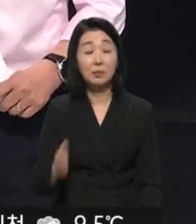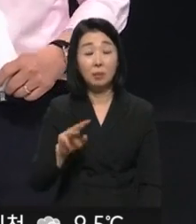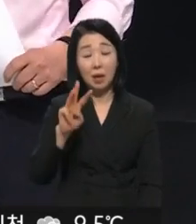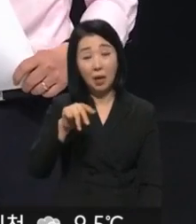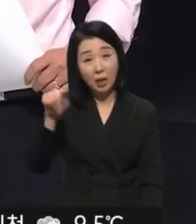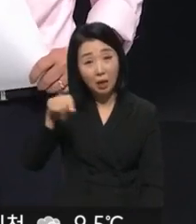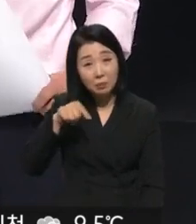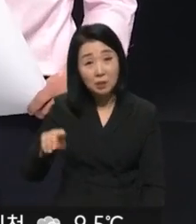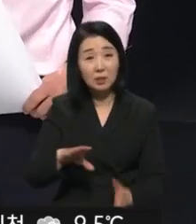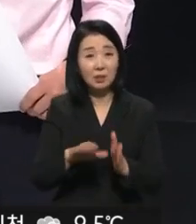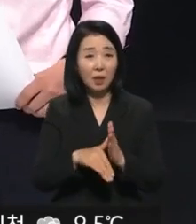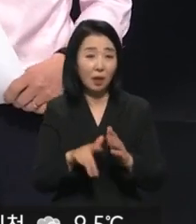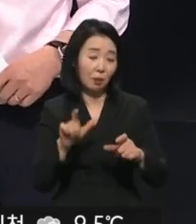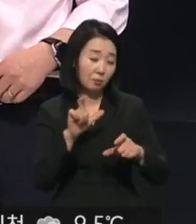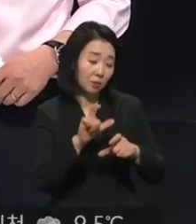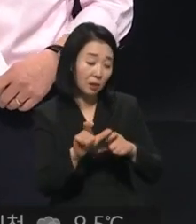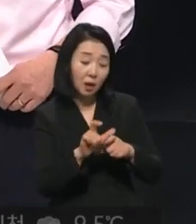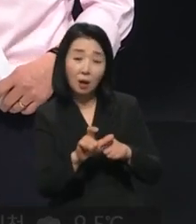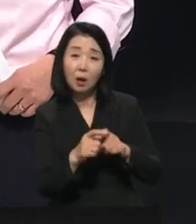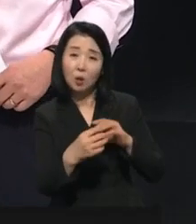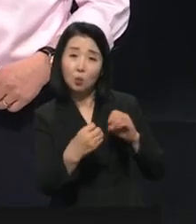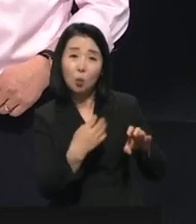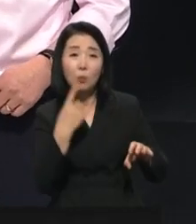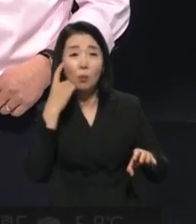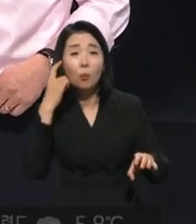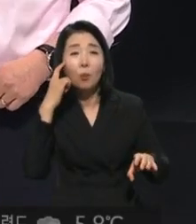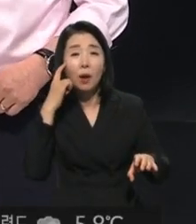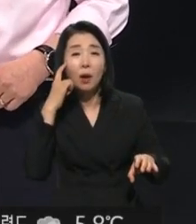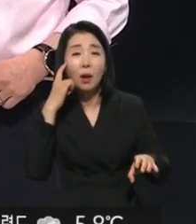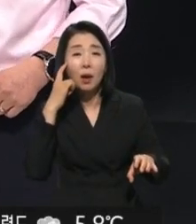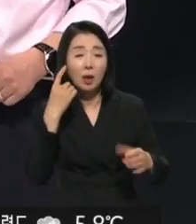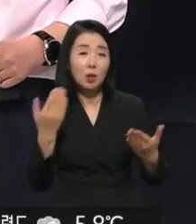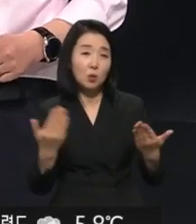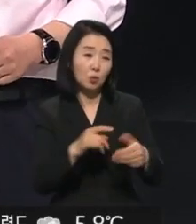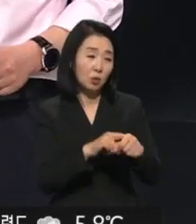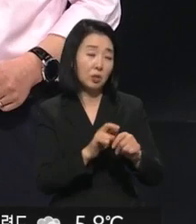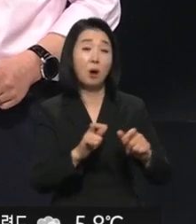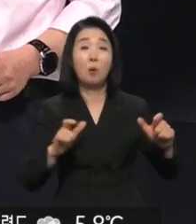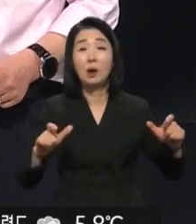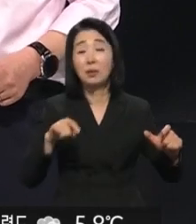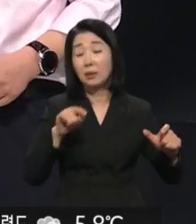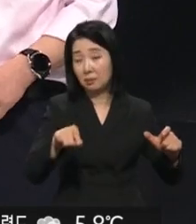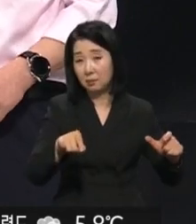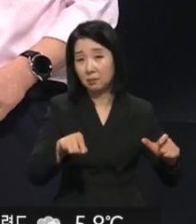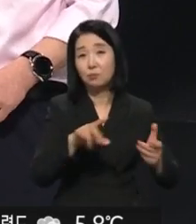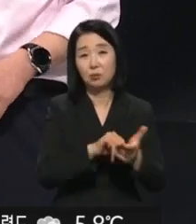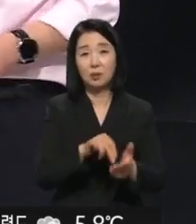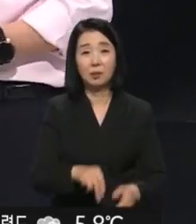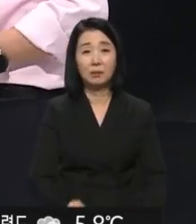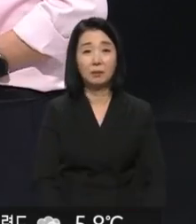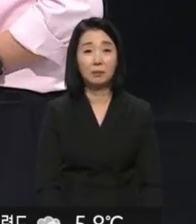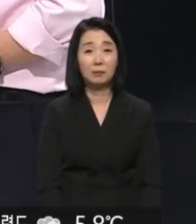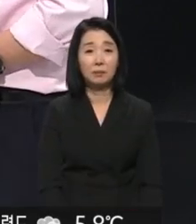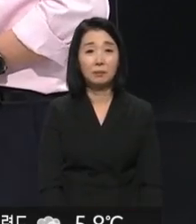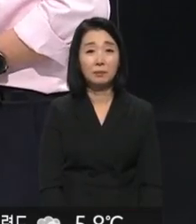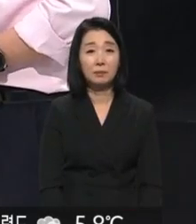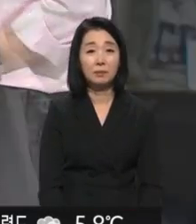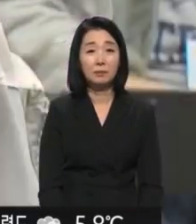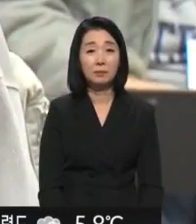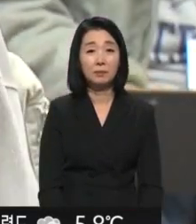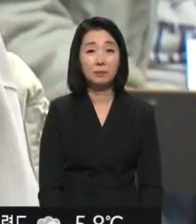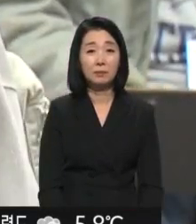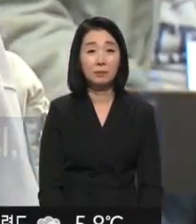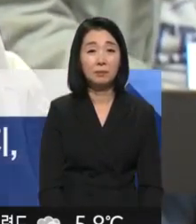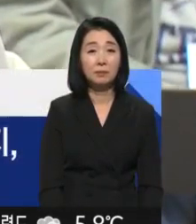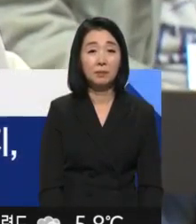하지만 MZ세대가 더 민감하게 반응하는 건 근로시간 확대 그 자체입니다.